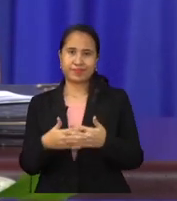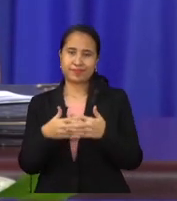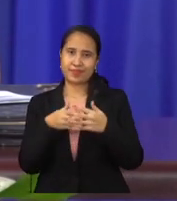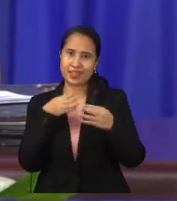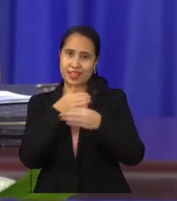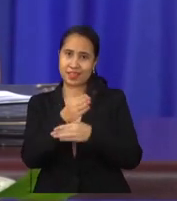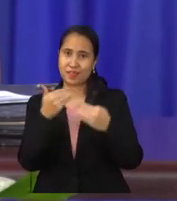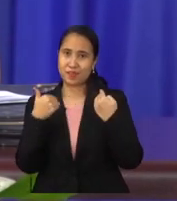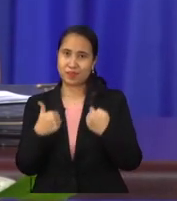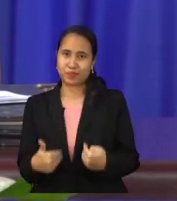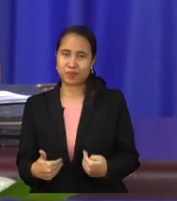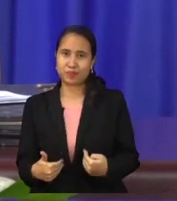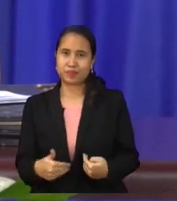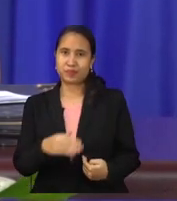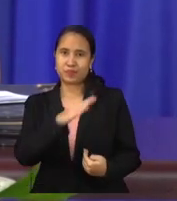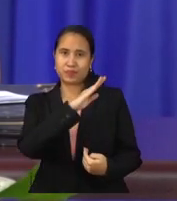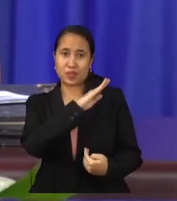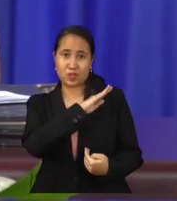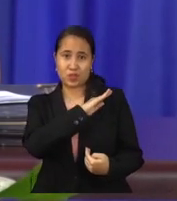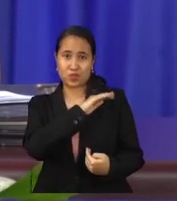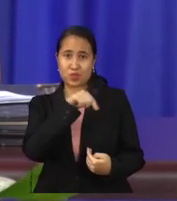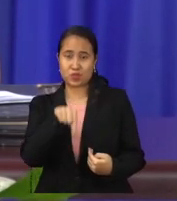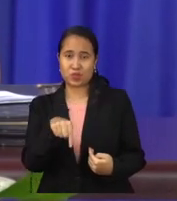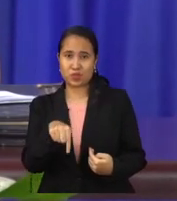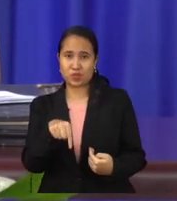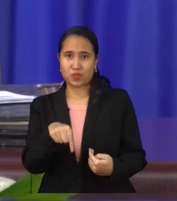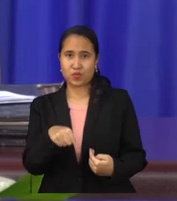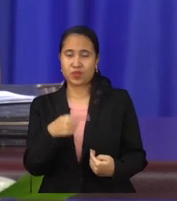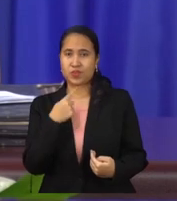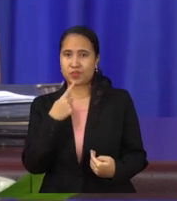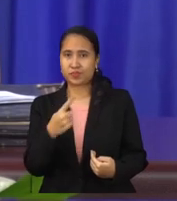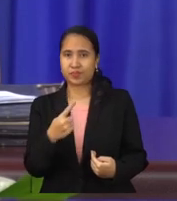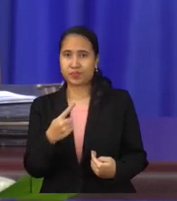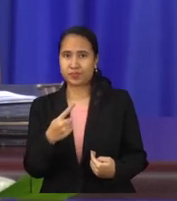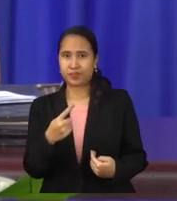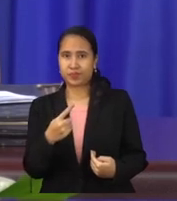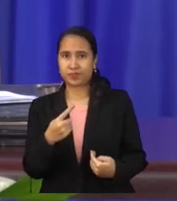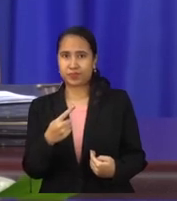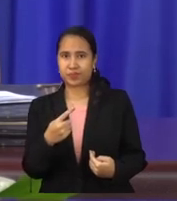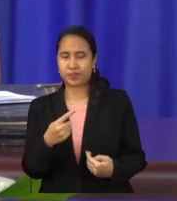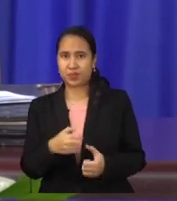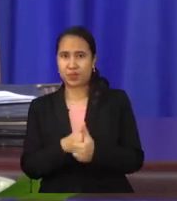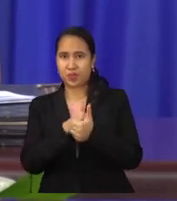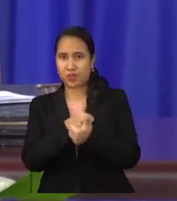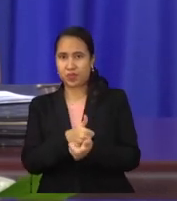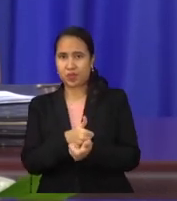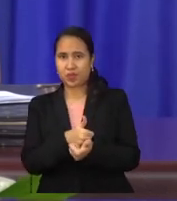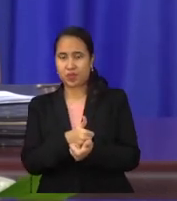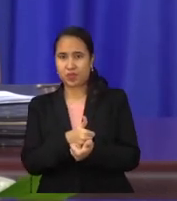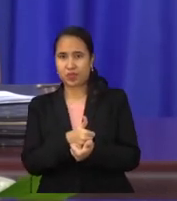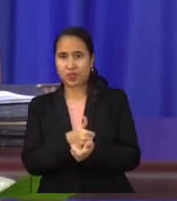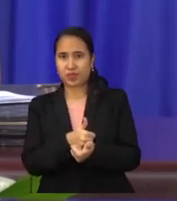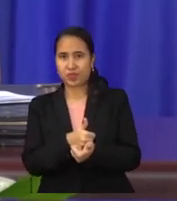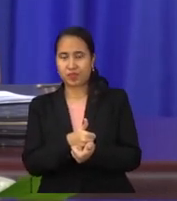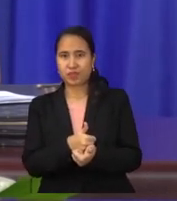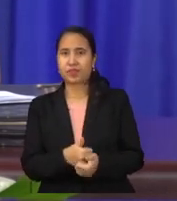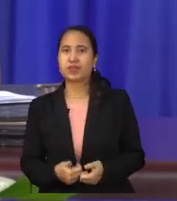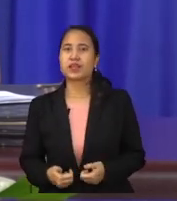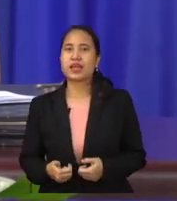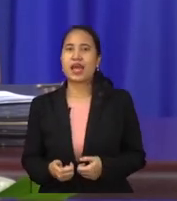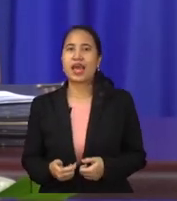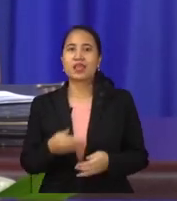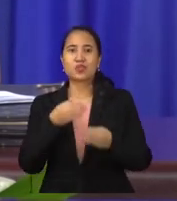geconcludeerd. Nu voornoemde amnestiewet tot gevolg heeft het verhinderen van slachtoffers of